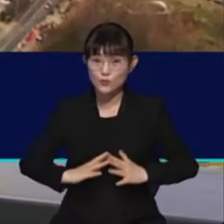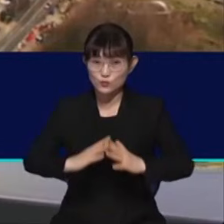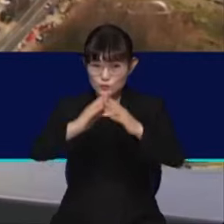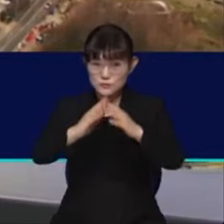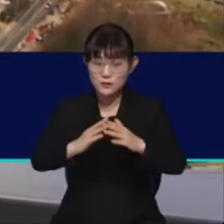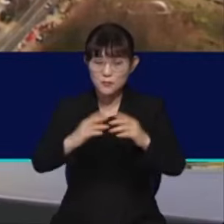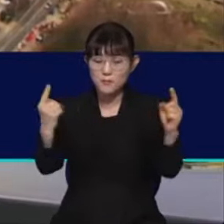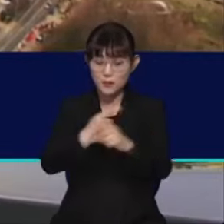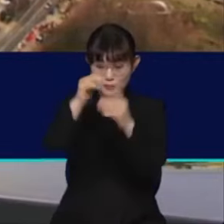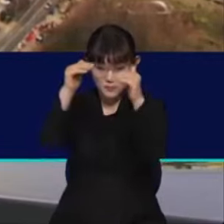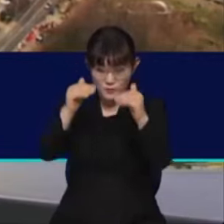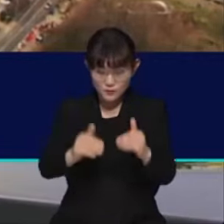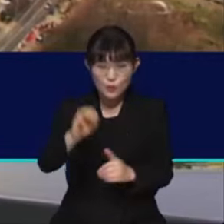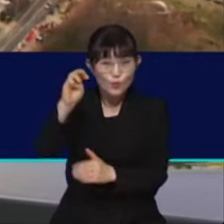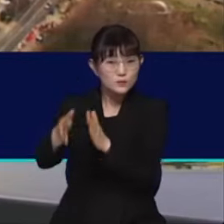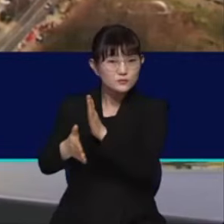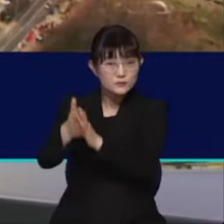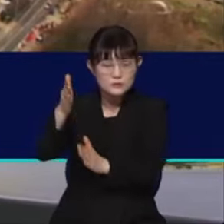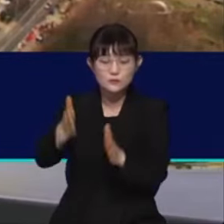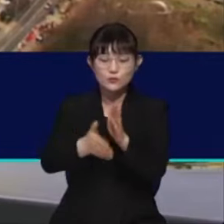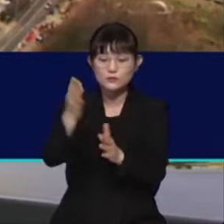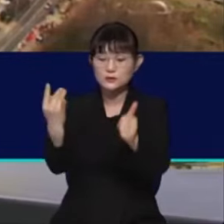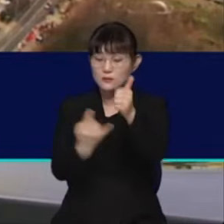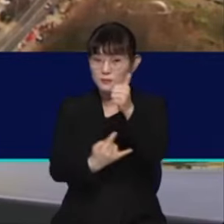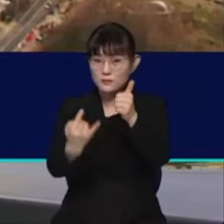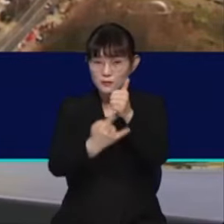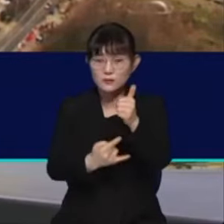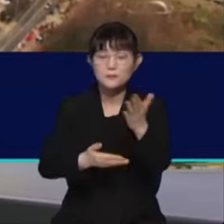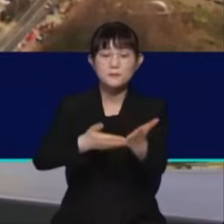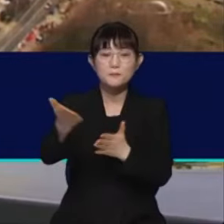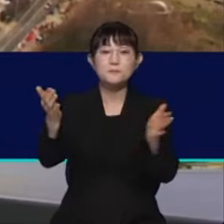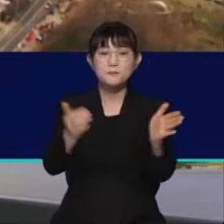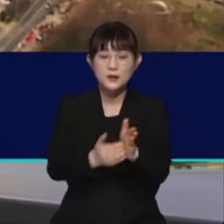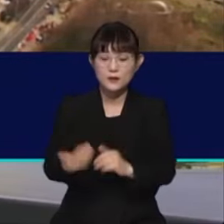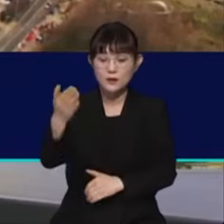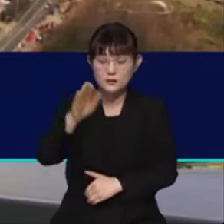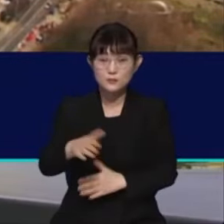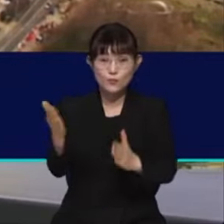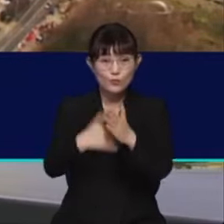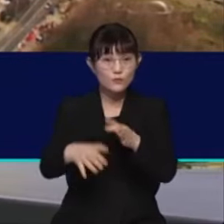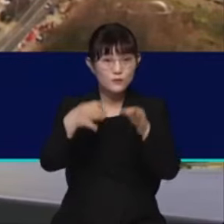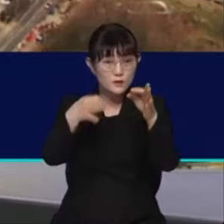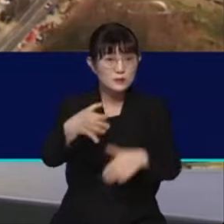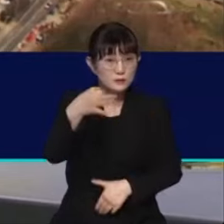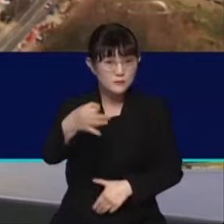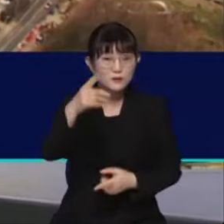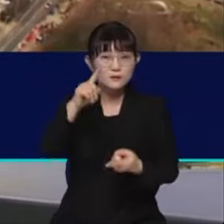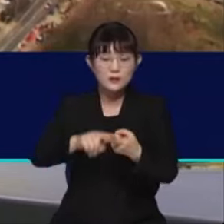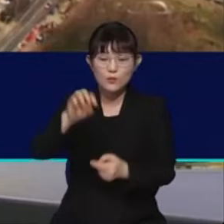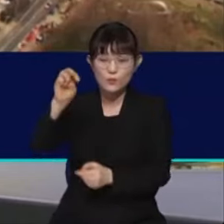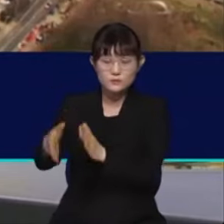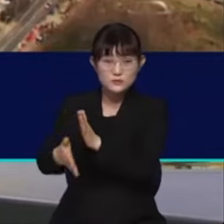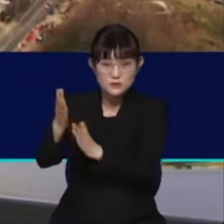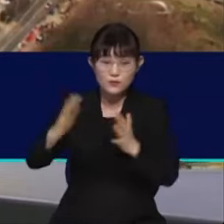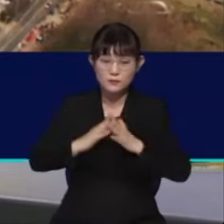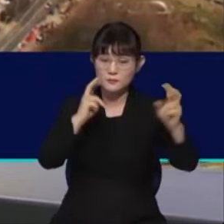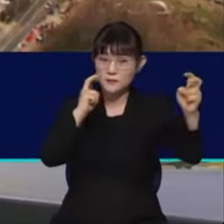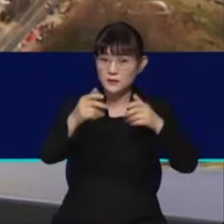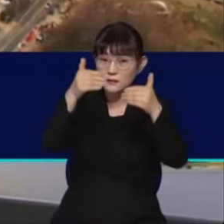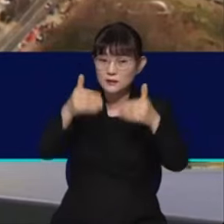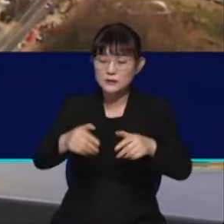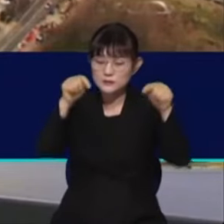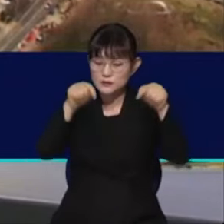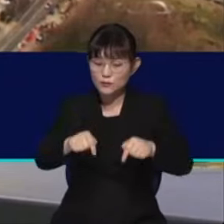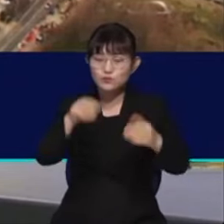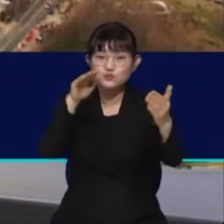규모 변경안이 광주시 도시계획위원회를 통과했습니다. 하지만 공공기여 규모에 대해서는 광주시와 사업자 간의 협의